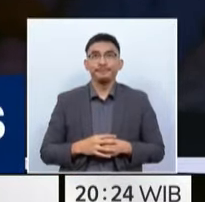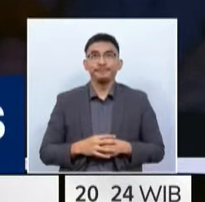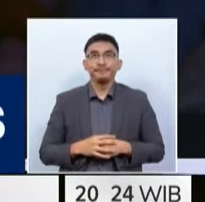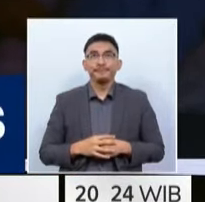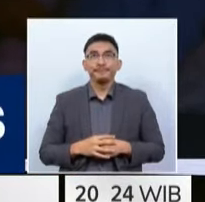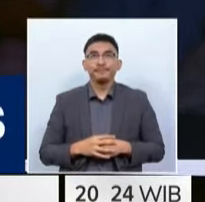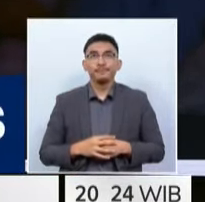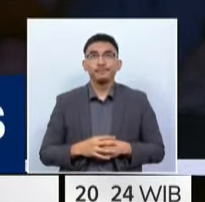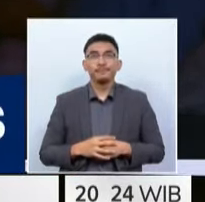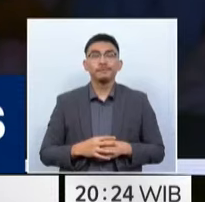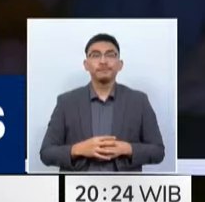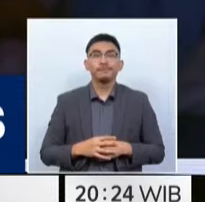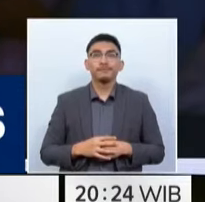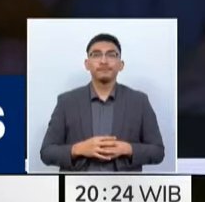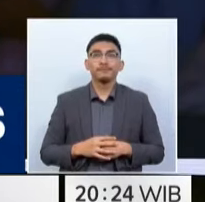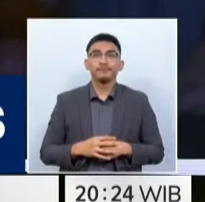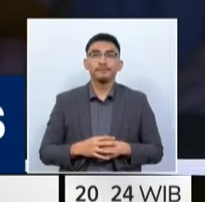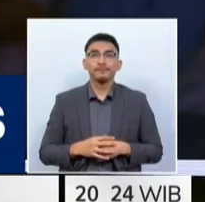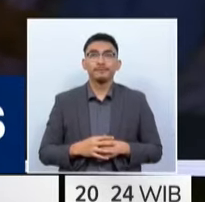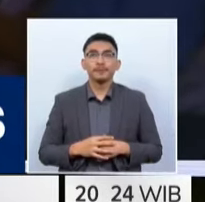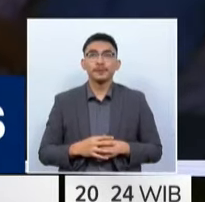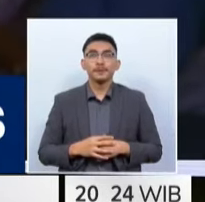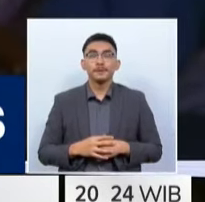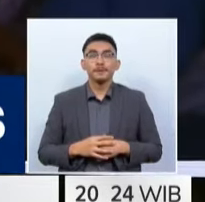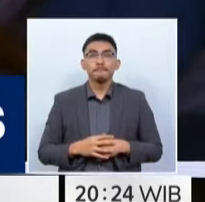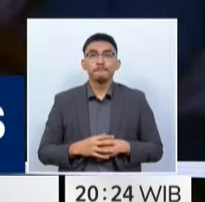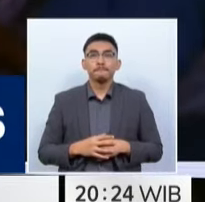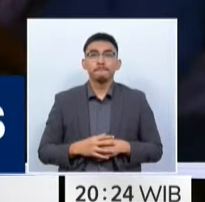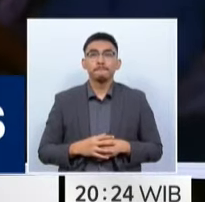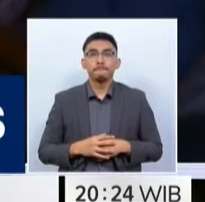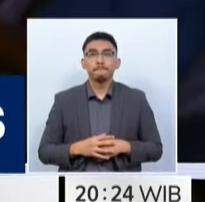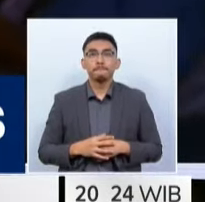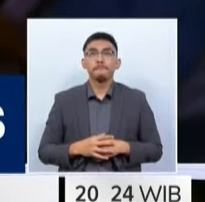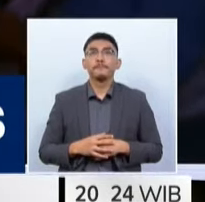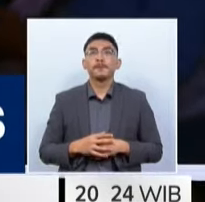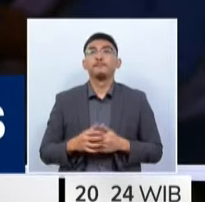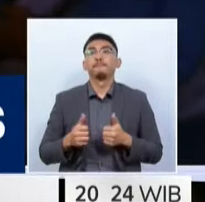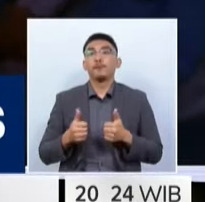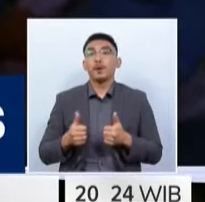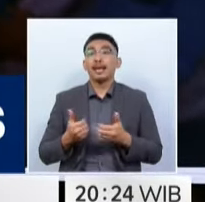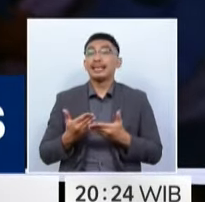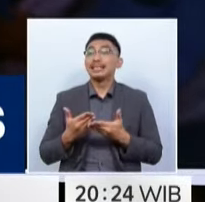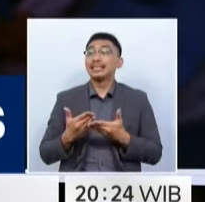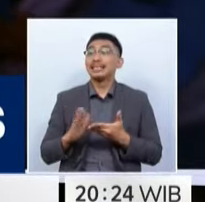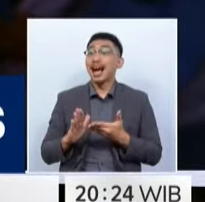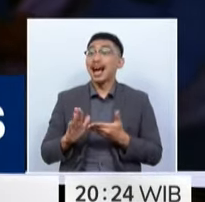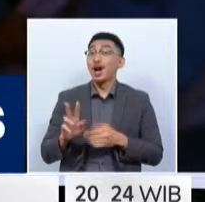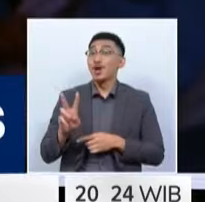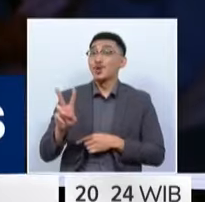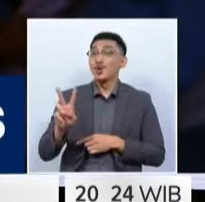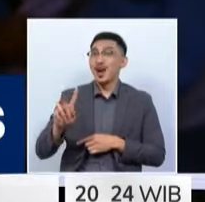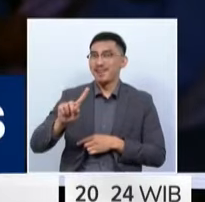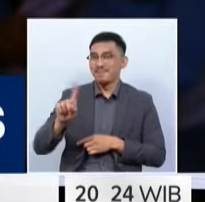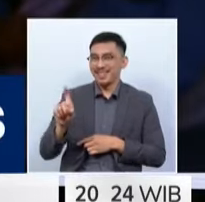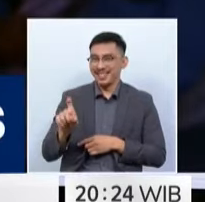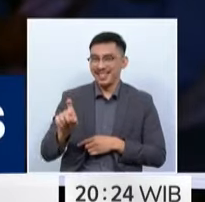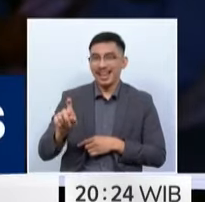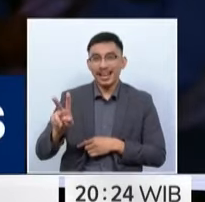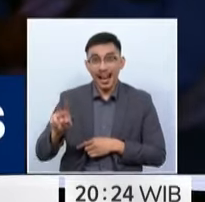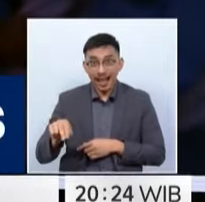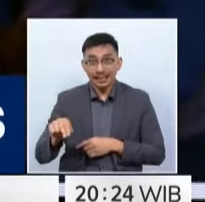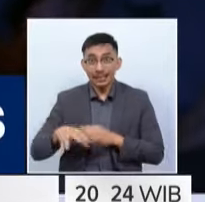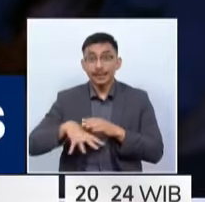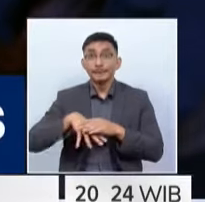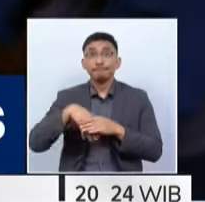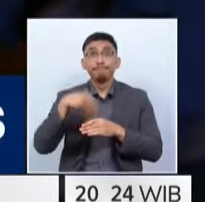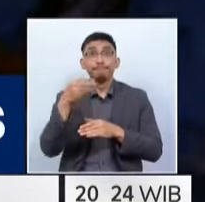fishb baik tinggal tersisa Dua pertanyaan lagi apa yang diambil oleh Pak Mar kita perlihatkan